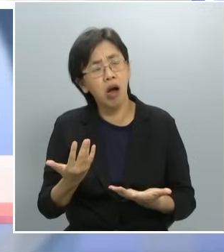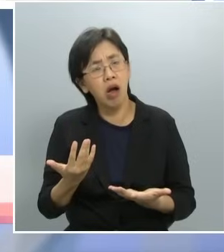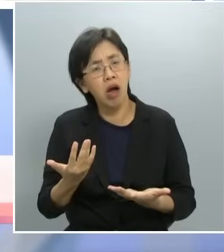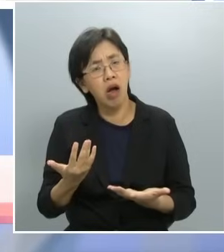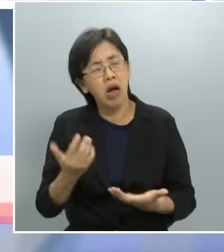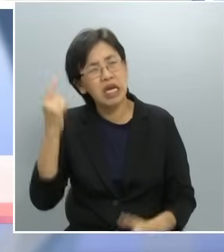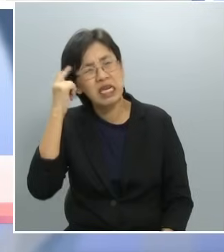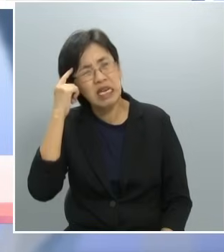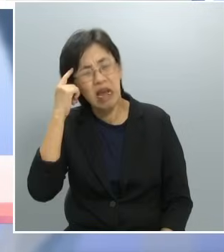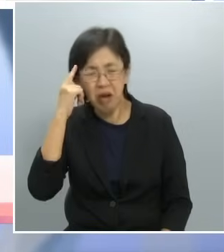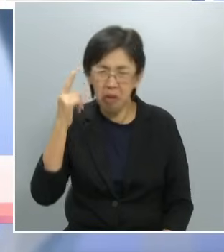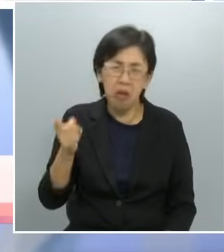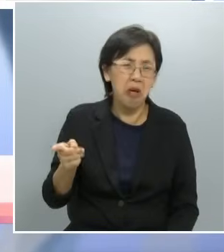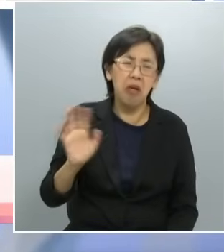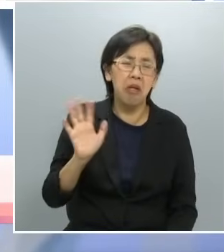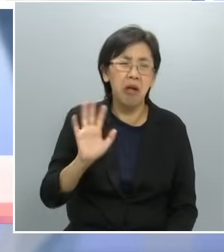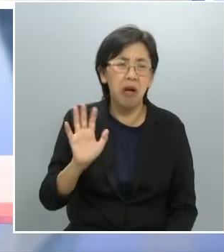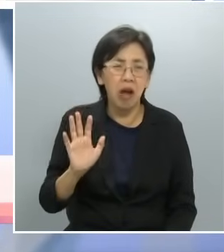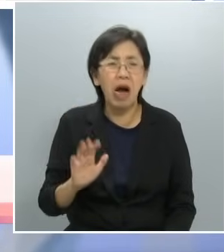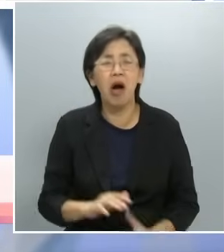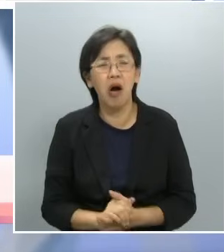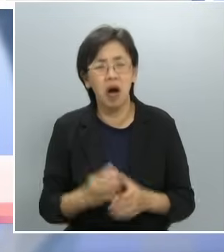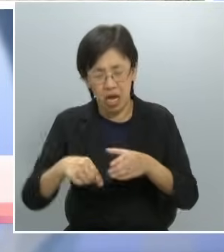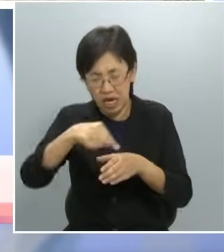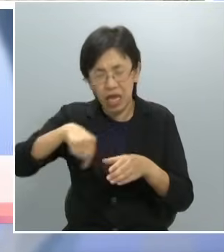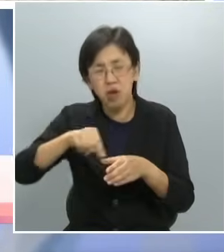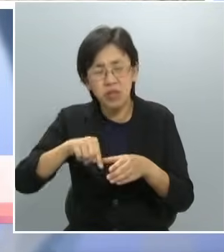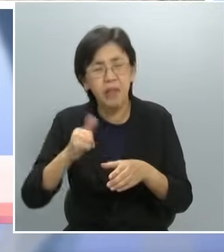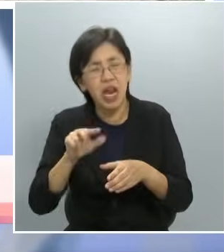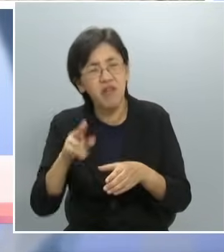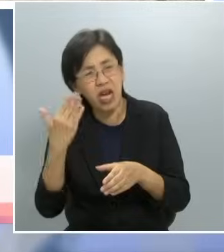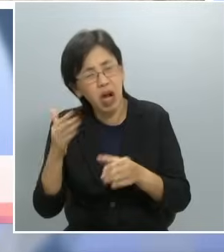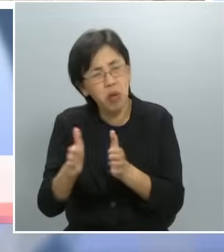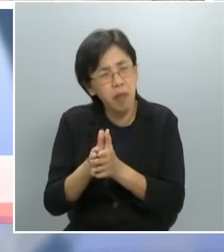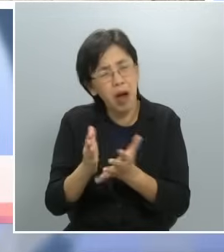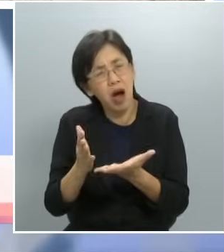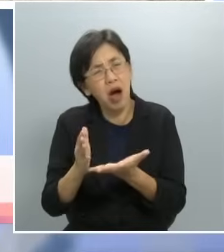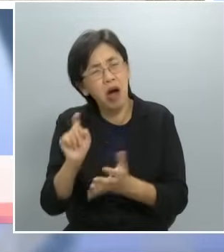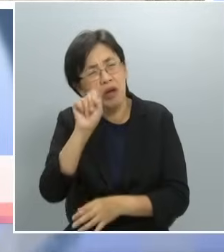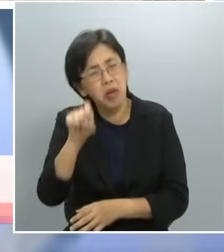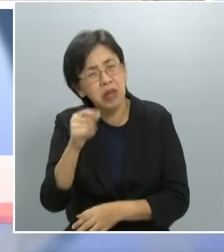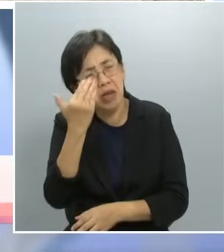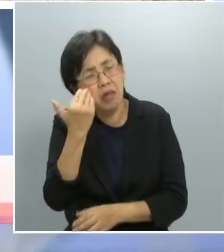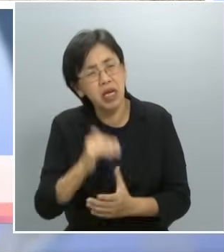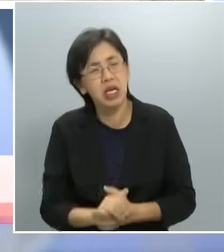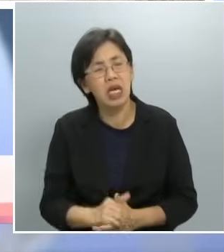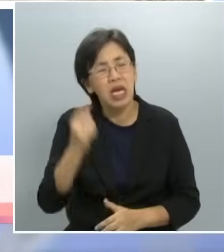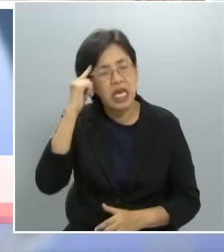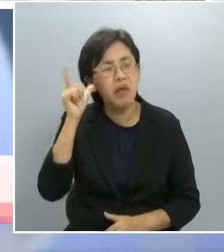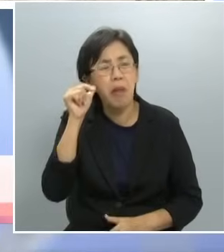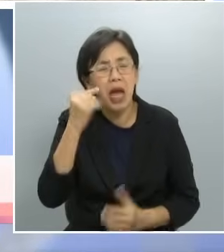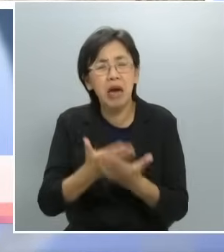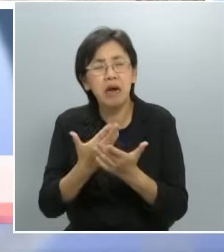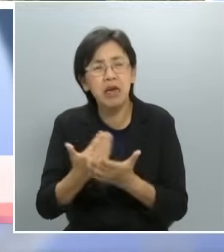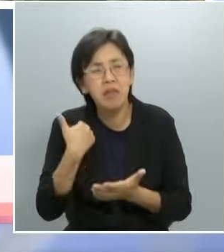น่าคิดว่าจะเป็นเขาได้ซ้ำที่เป็นคนร่วมอยู่ในเนี้ยแต่อ่านข่าวก็เลยแบบทำไมถึงทำได้เพราะอาจจะคิดว่าแม่หนูมีเงินมั้งจริง